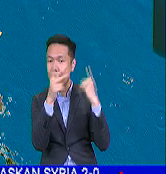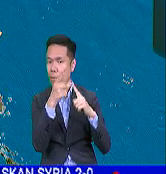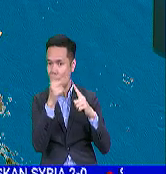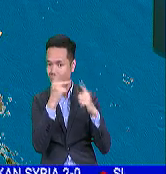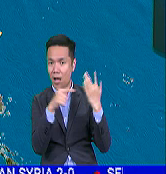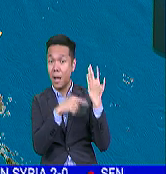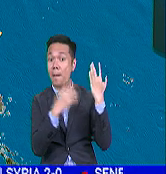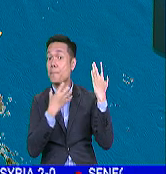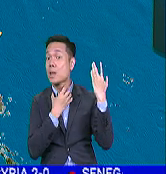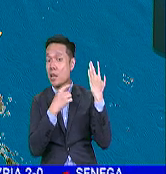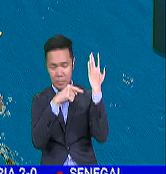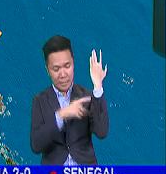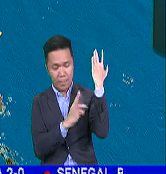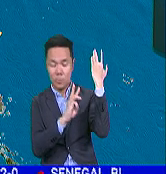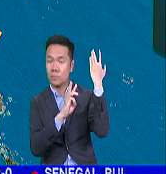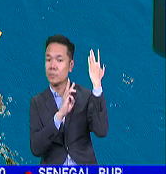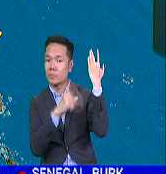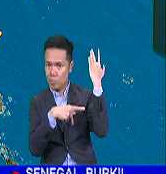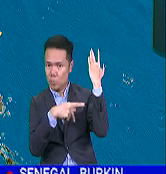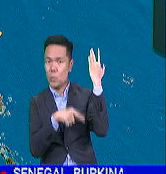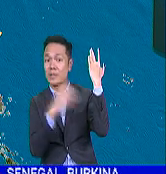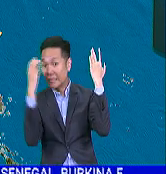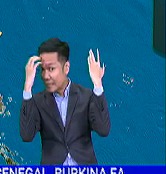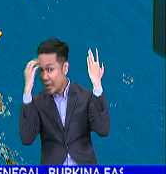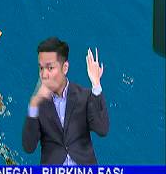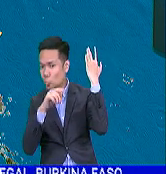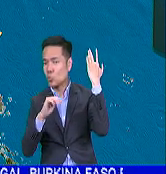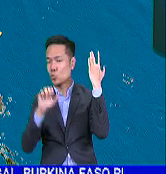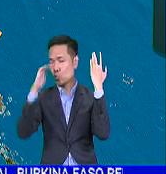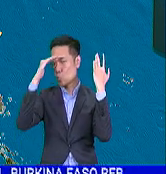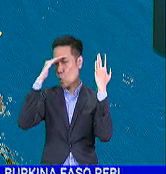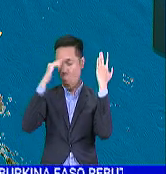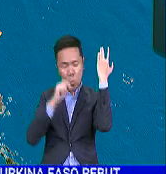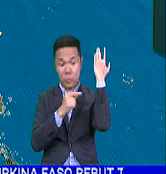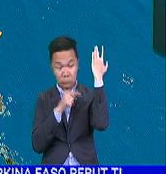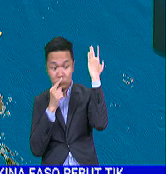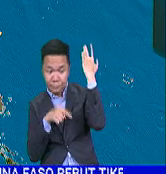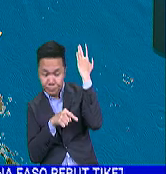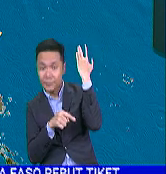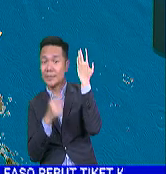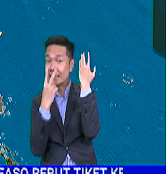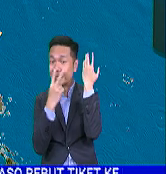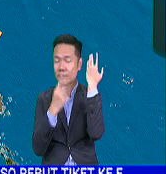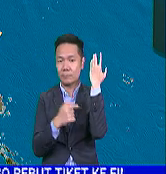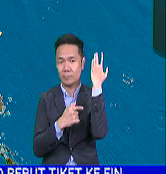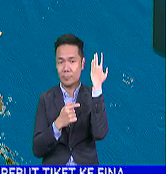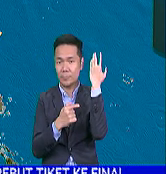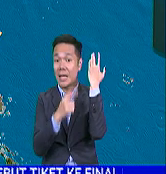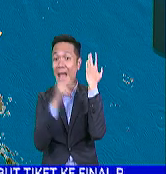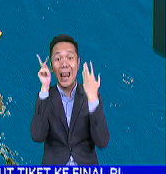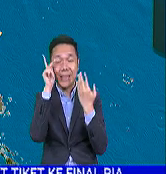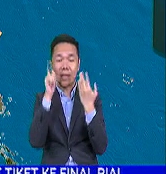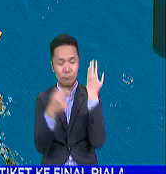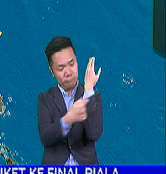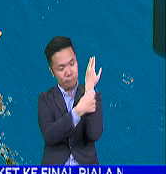Pinang, Perak, wilayah Persekutuan Kuala Lumpur, Selangor, Johor dan juga di satu dua tempat melibatkan negeri